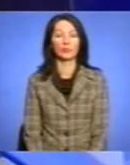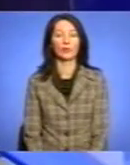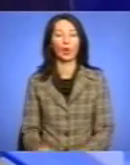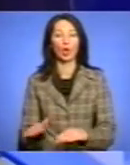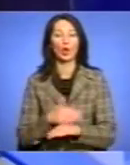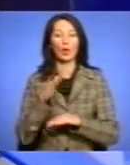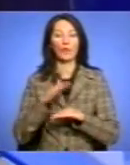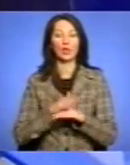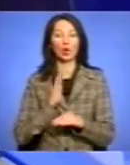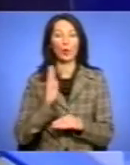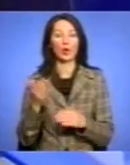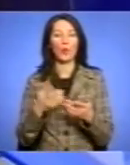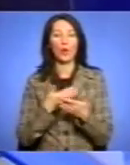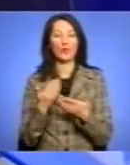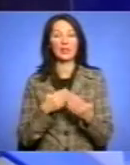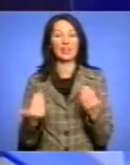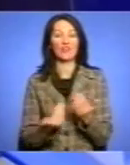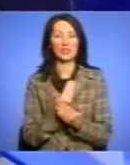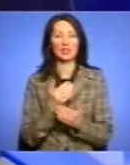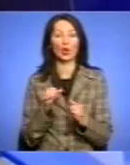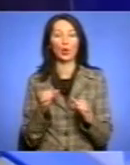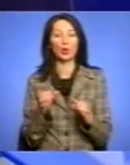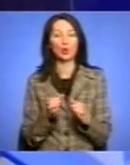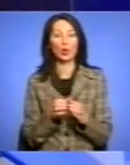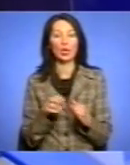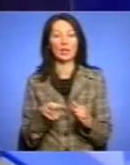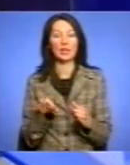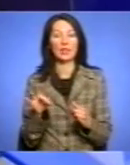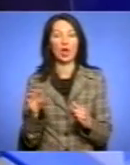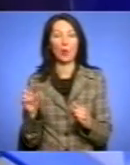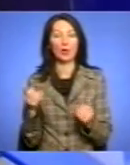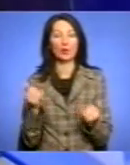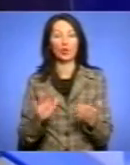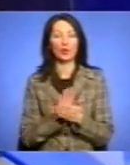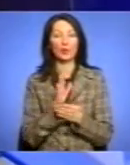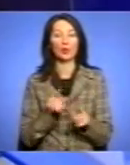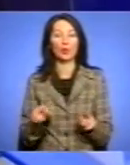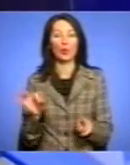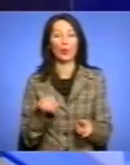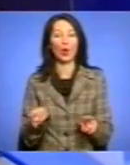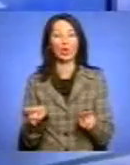Добрий вечір. У прямому ефірі «Вісті» у студії Лариса Романів. Сьогодні у випуску про таке.